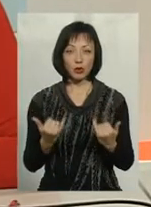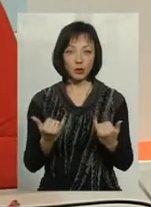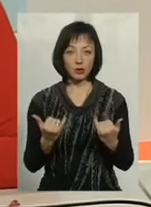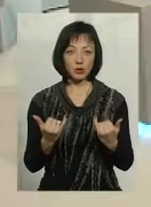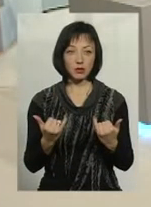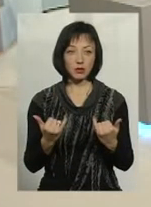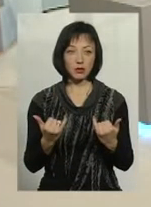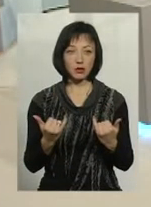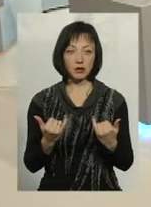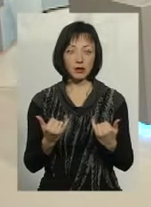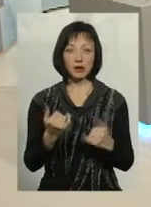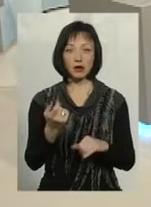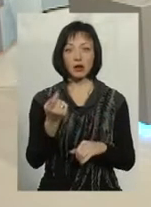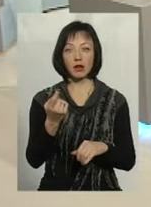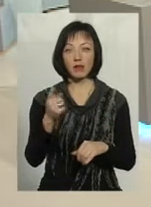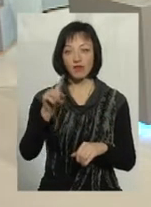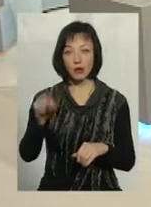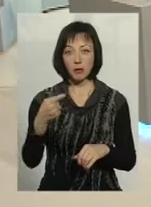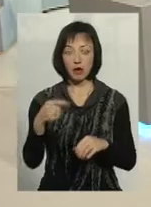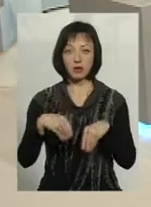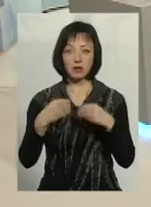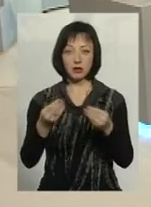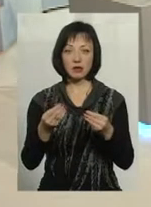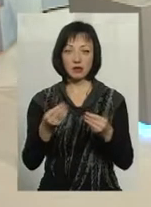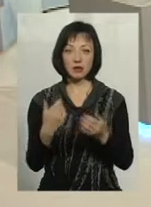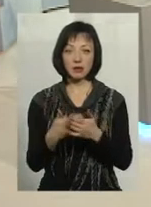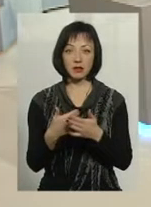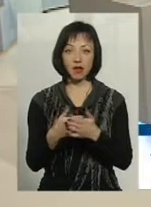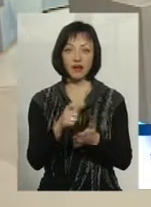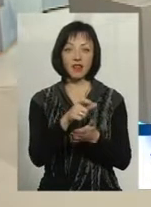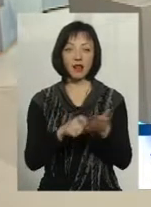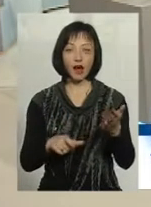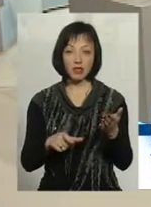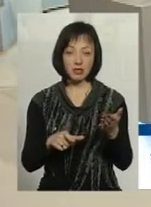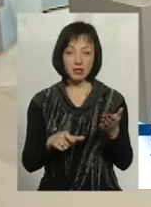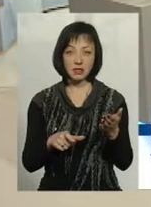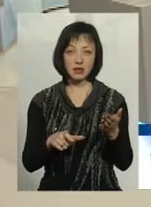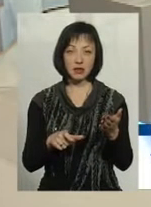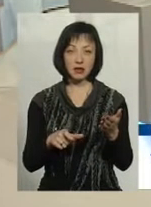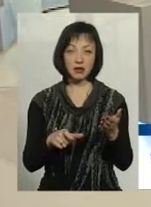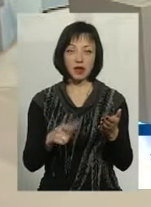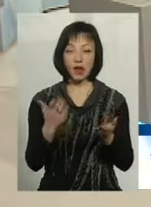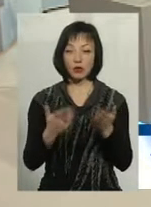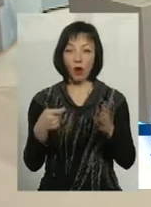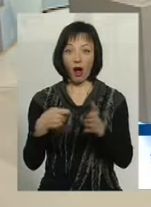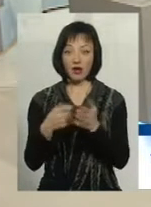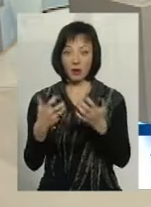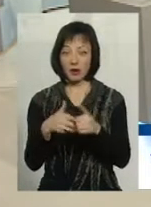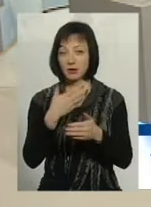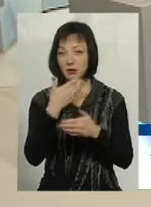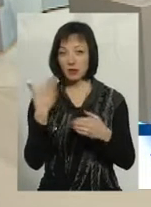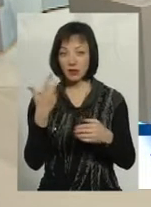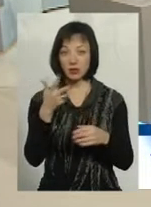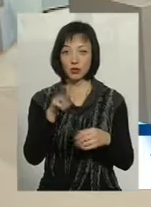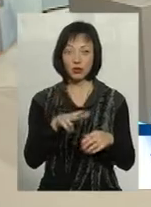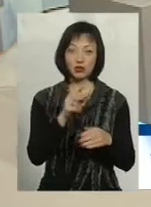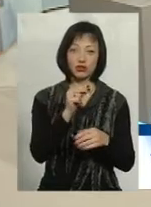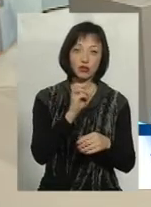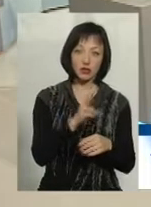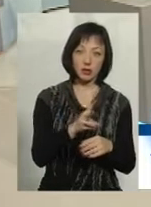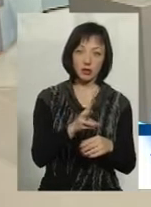ж ніхто нам не дає квитанції, ніхто не дає, касового апарата немає. Хто може проконтролювати